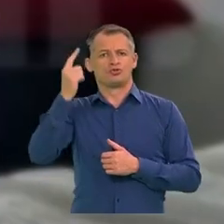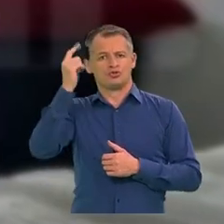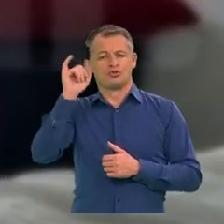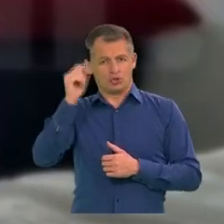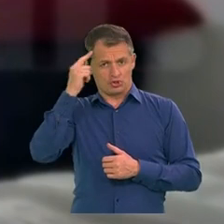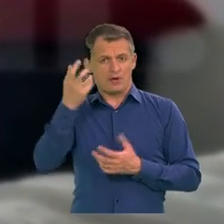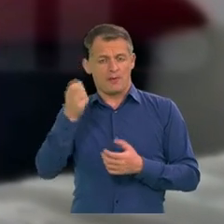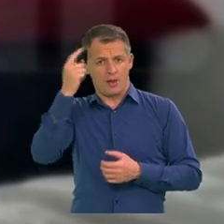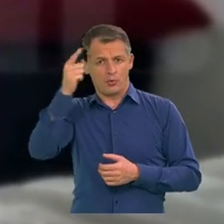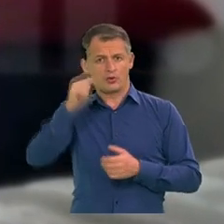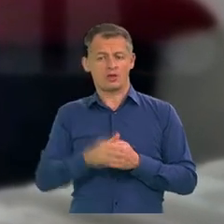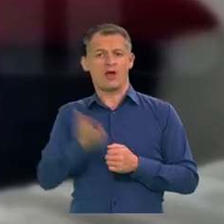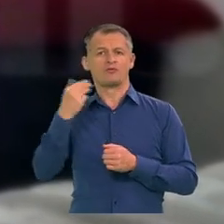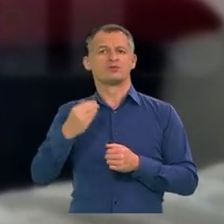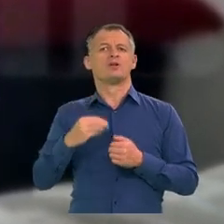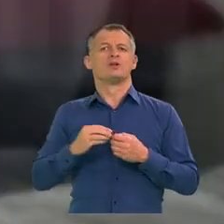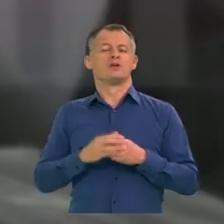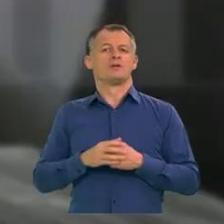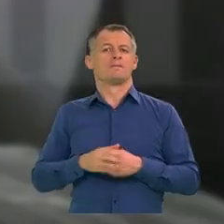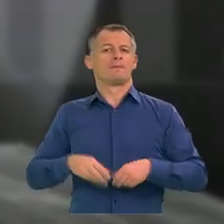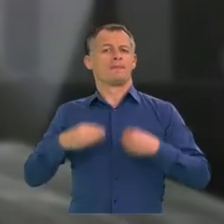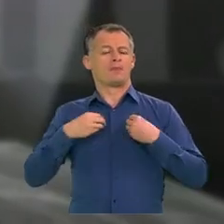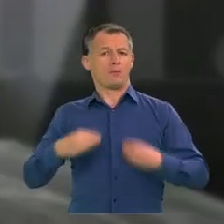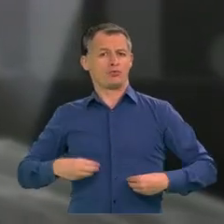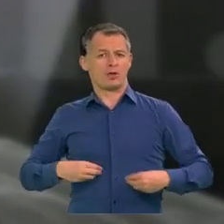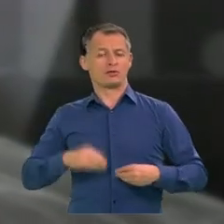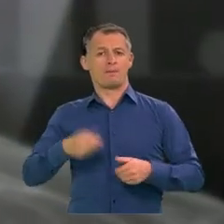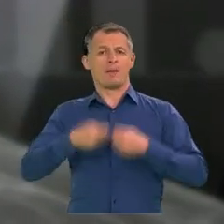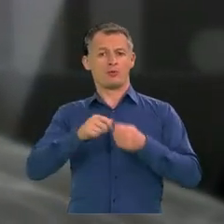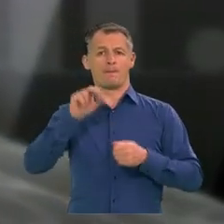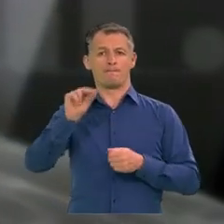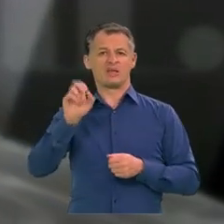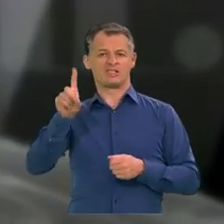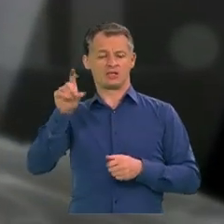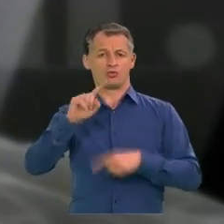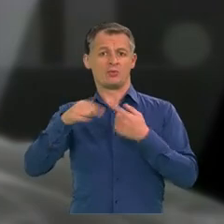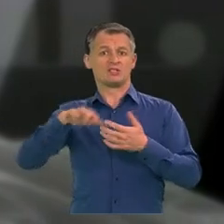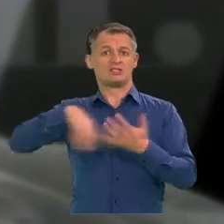Bălășoiu este deputat și a fost membru PSD. În urma scandalului, el a fost exclus din partid.